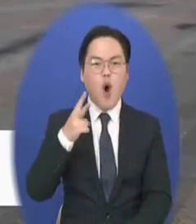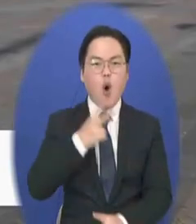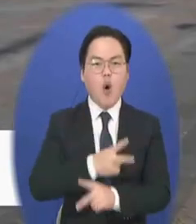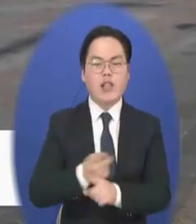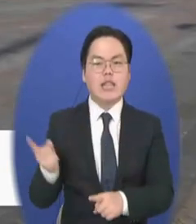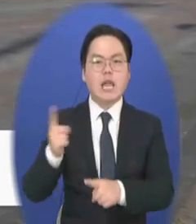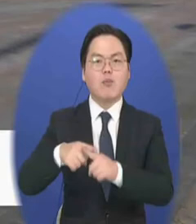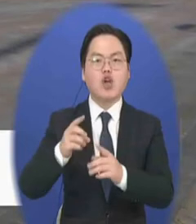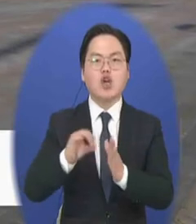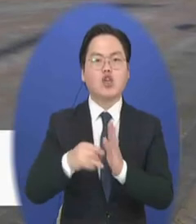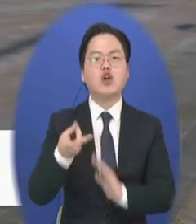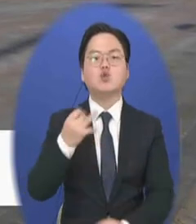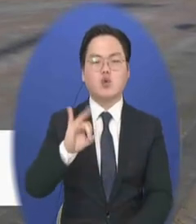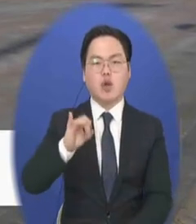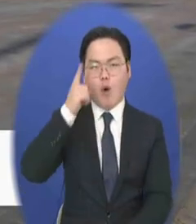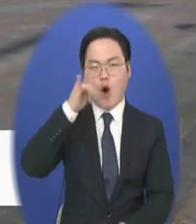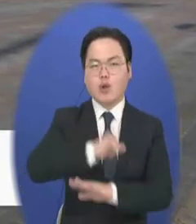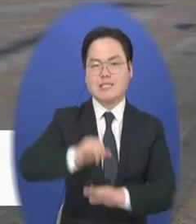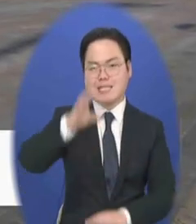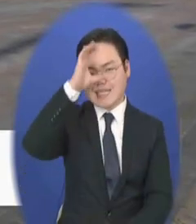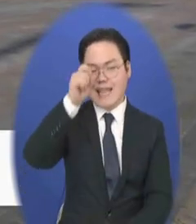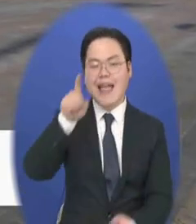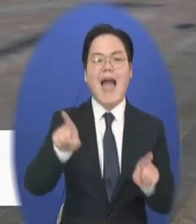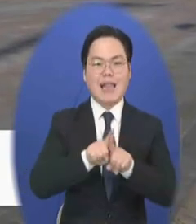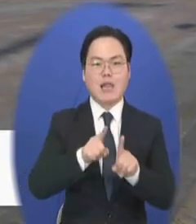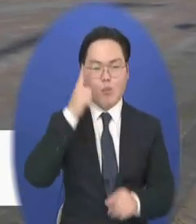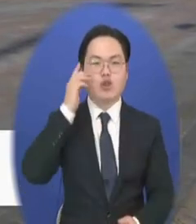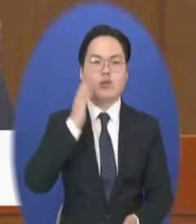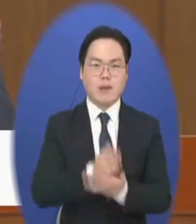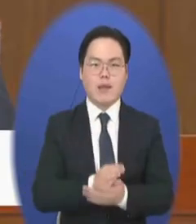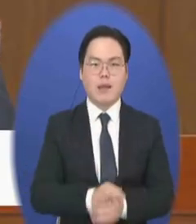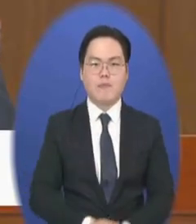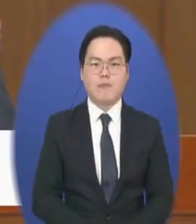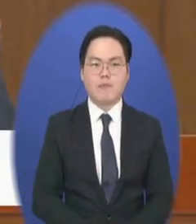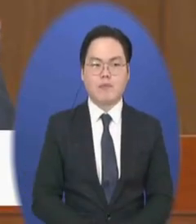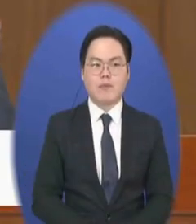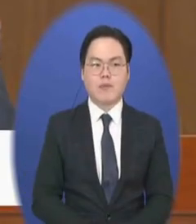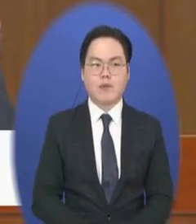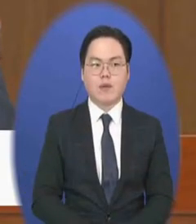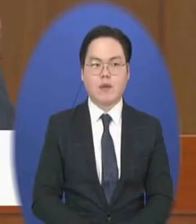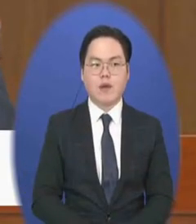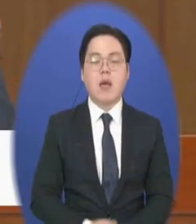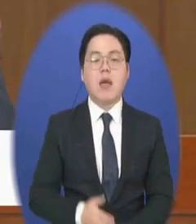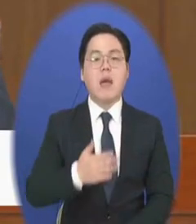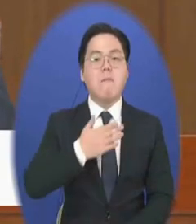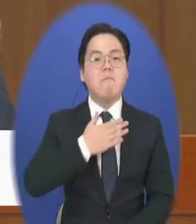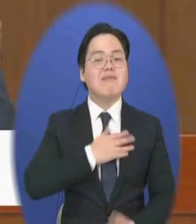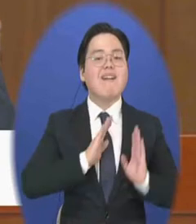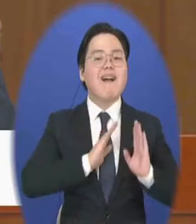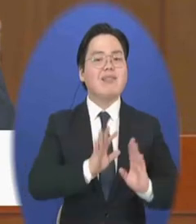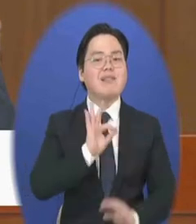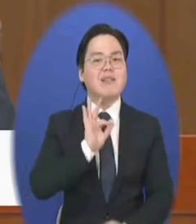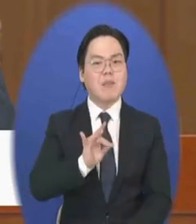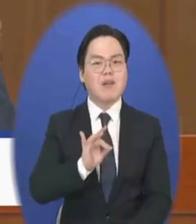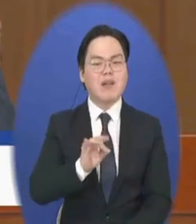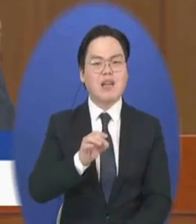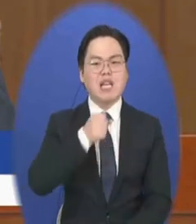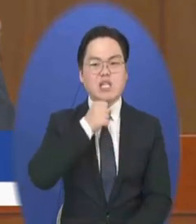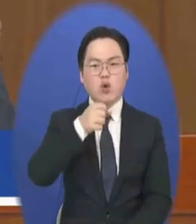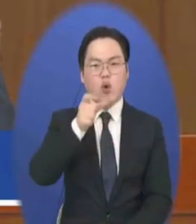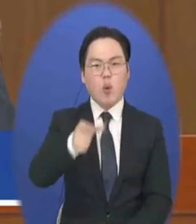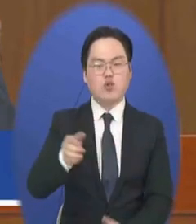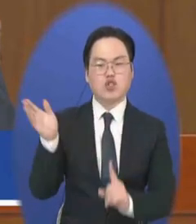Улсын ерөнхий сайдч санал нэг байгаагаа илэрхийлсэн юм а. Ерөнхий сайдын барьж байгаа миний байр суурь сэтгүүлчдийг торох шийдэхээсээ